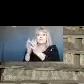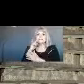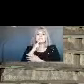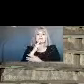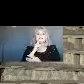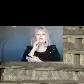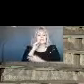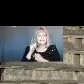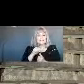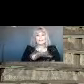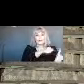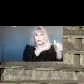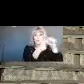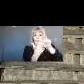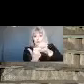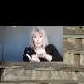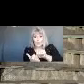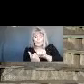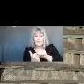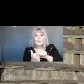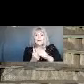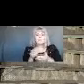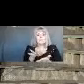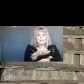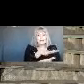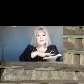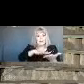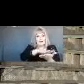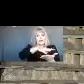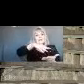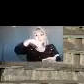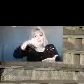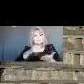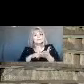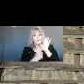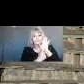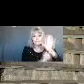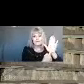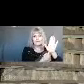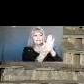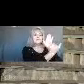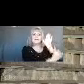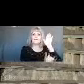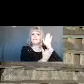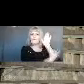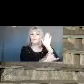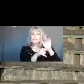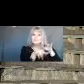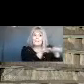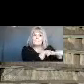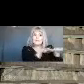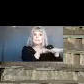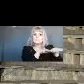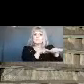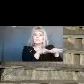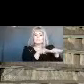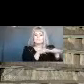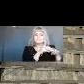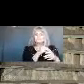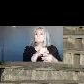Gees gedoop word. God wys nou wie sy volk is deur hulle te doop in die Gees. En dan wat doen